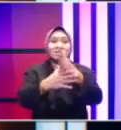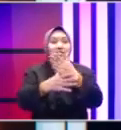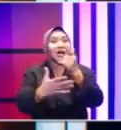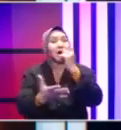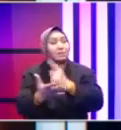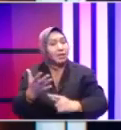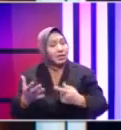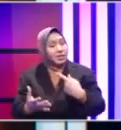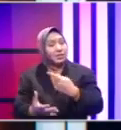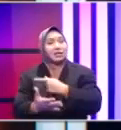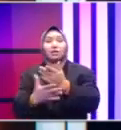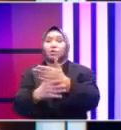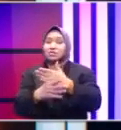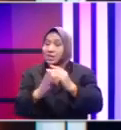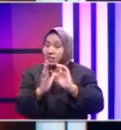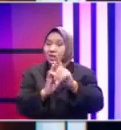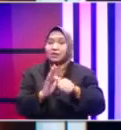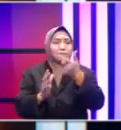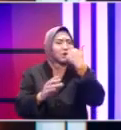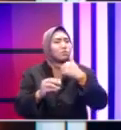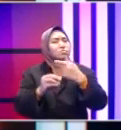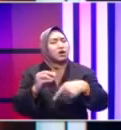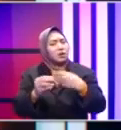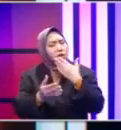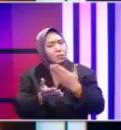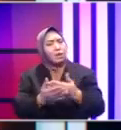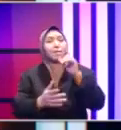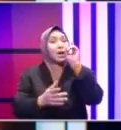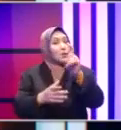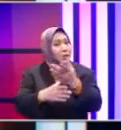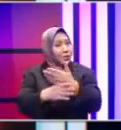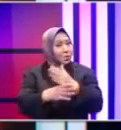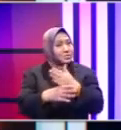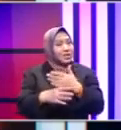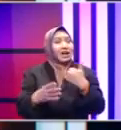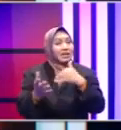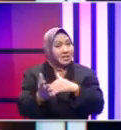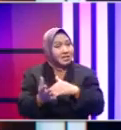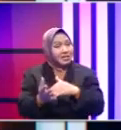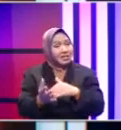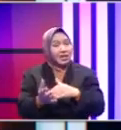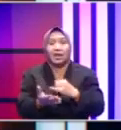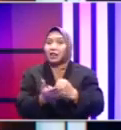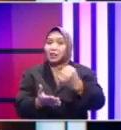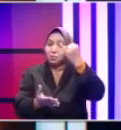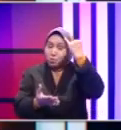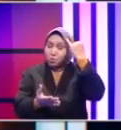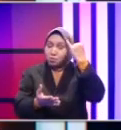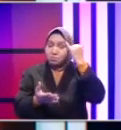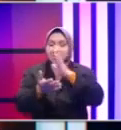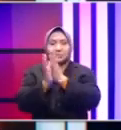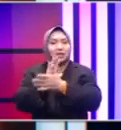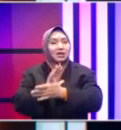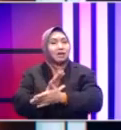apa kita kongsikan sebentar lagi keren benda yang baik nih perlu dikonsumsi lebih lebih lebih lebih lagi ilmu Aa gak